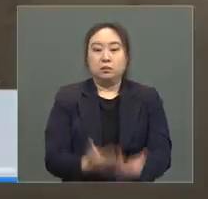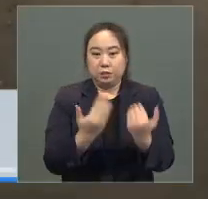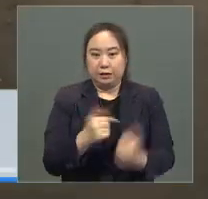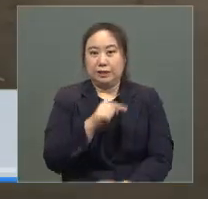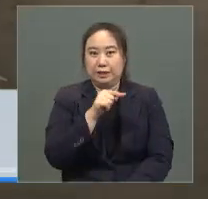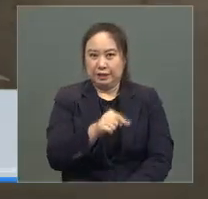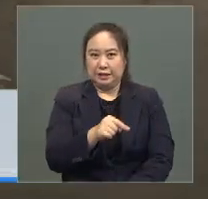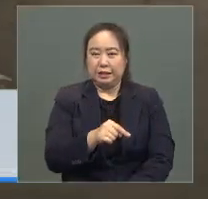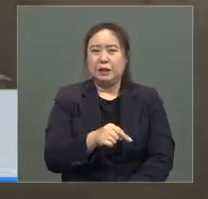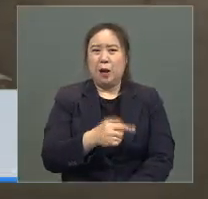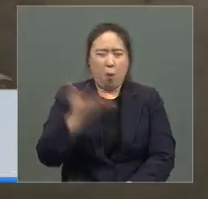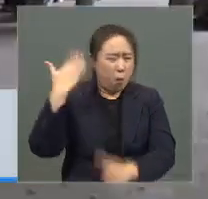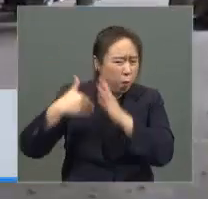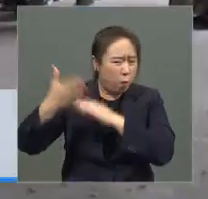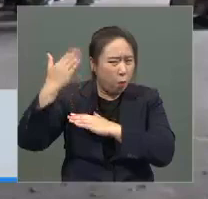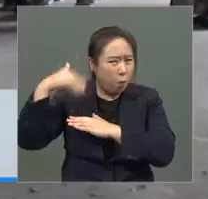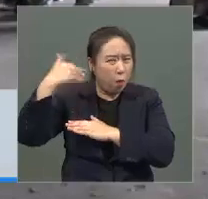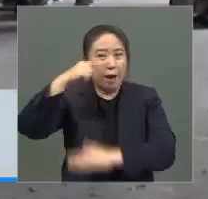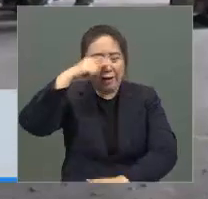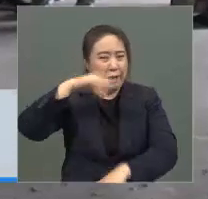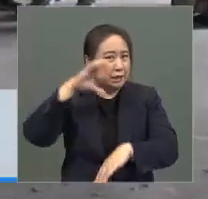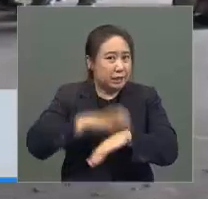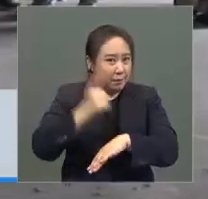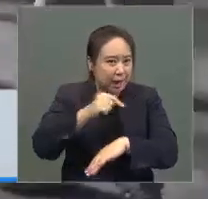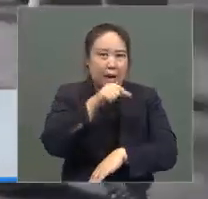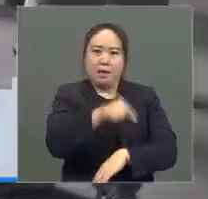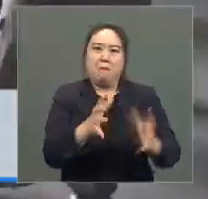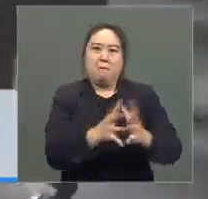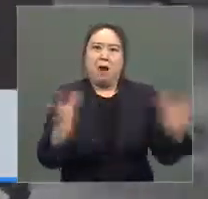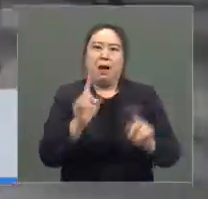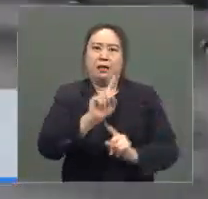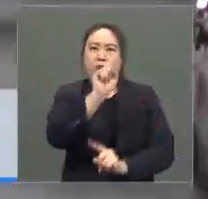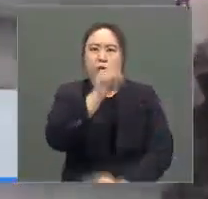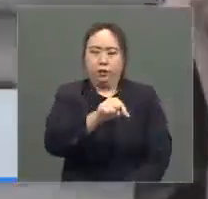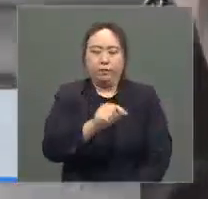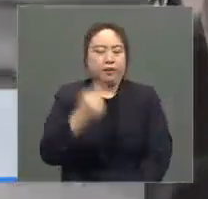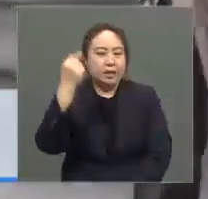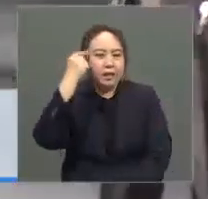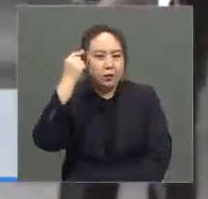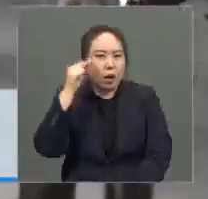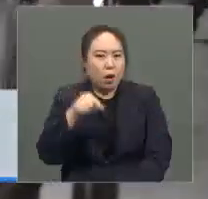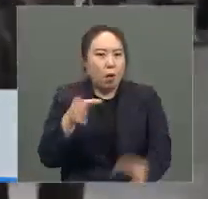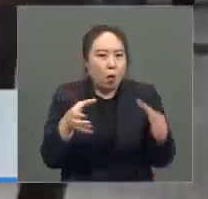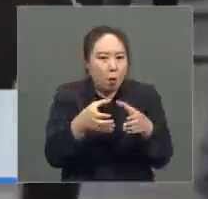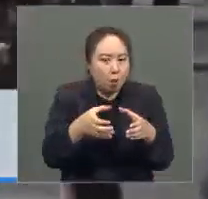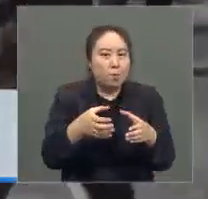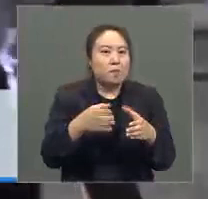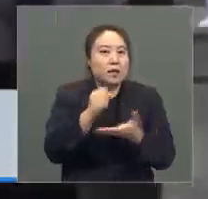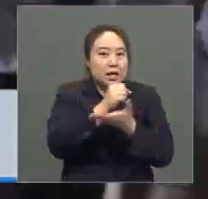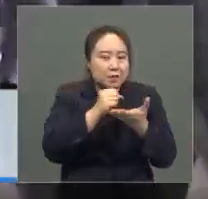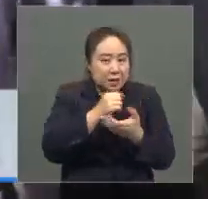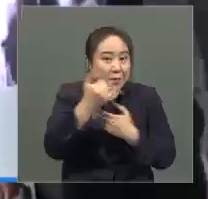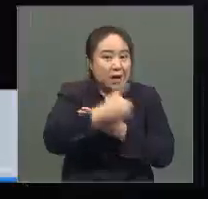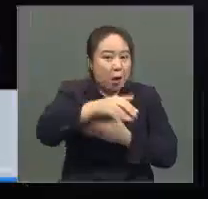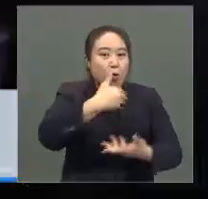ถือเป็นจำนวนที่มากที่สุดที่เคยจับได้ในประเทศไทยจนปีคาดว่าน่าจะเป็นเครือข่ายส่งออกยาเสพติดข้ามชาติ